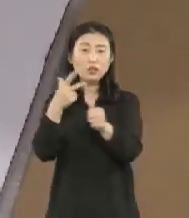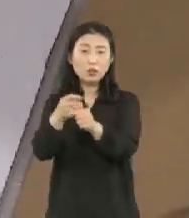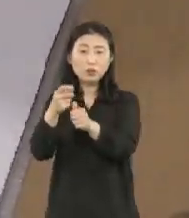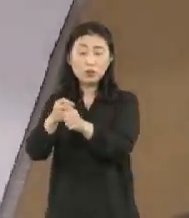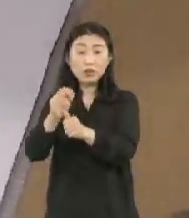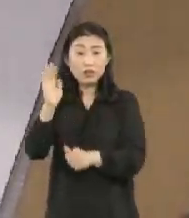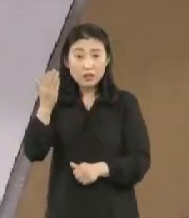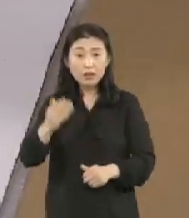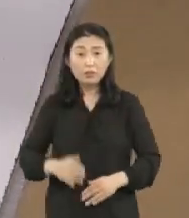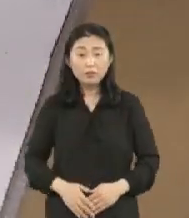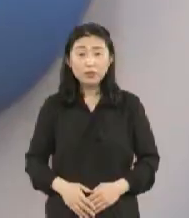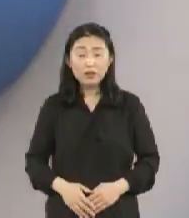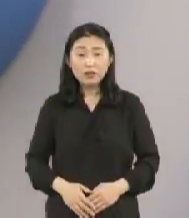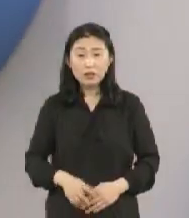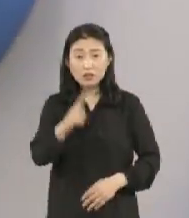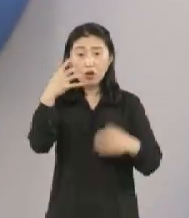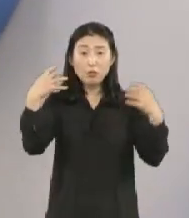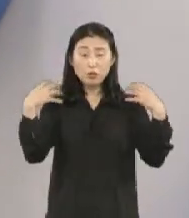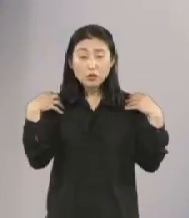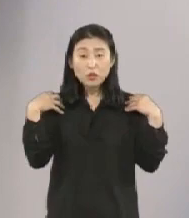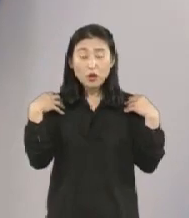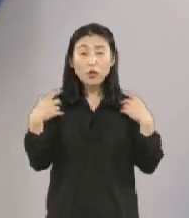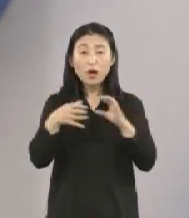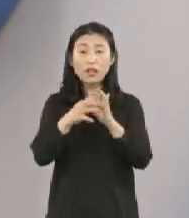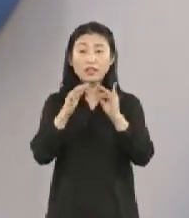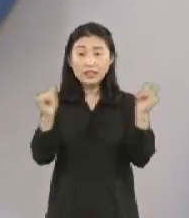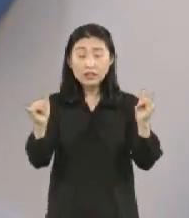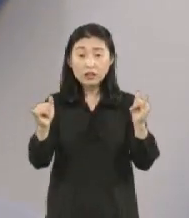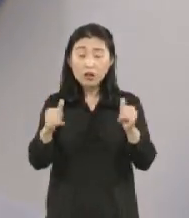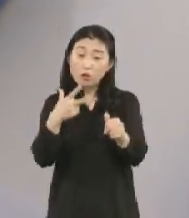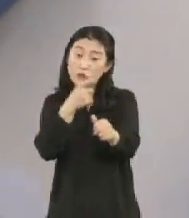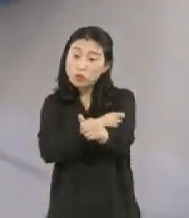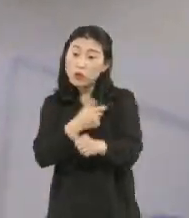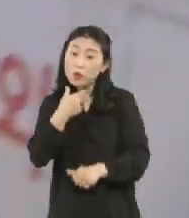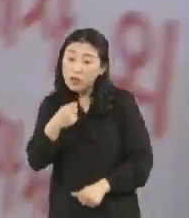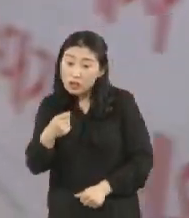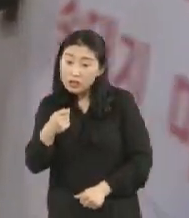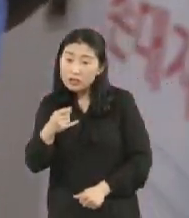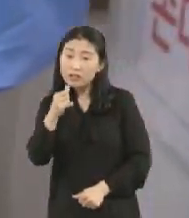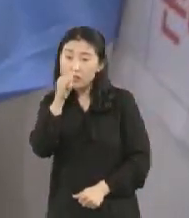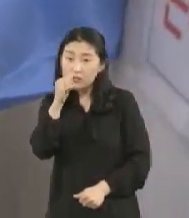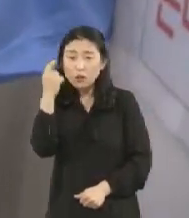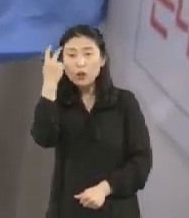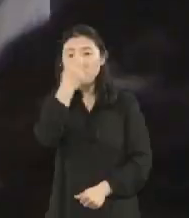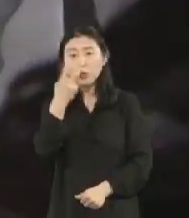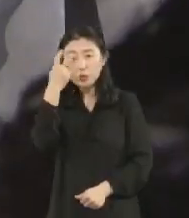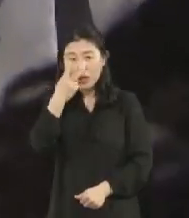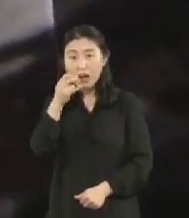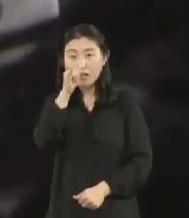대해 접종되며 보건당국은 해당자들에 대한 접종 동의 여부를 조사하고 있습니다.